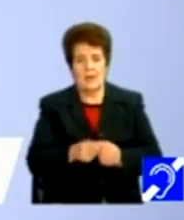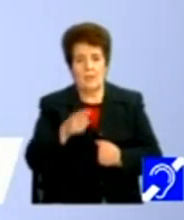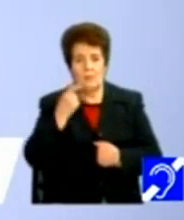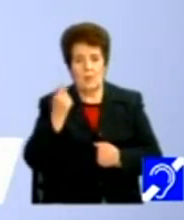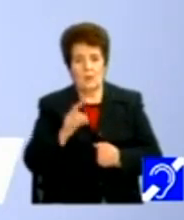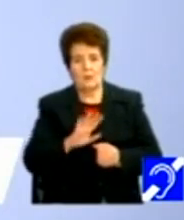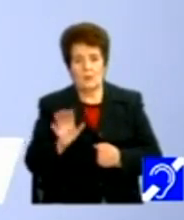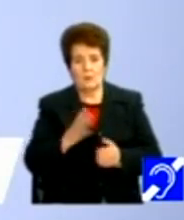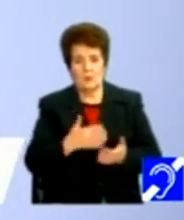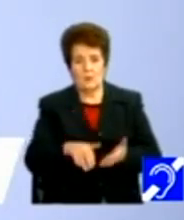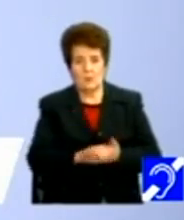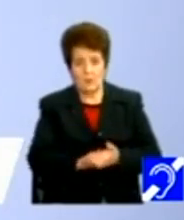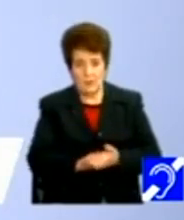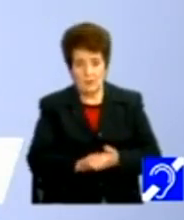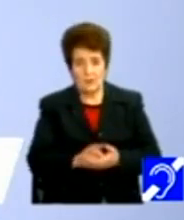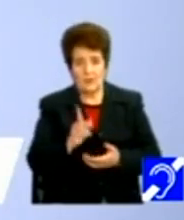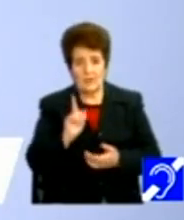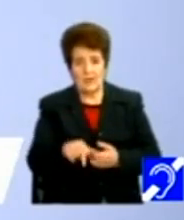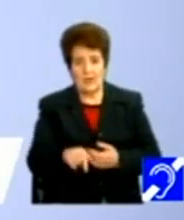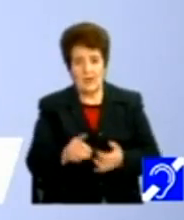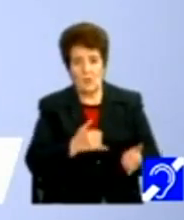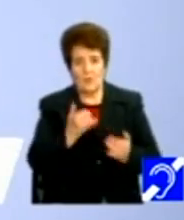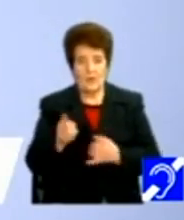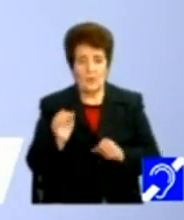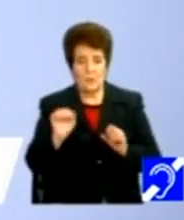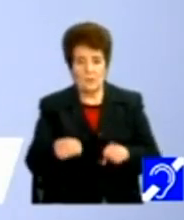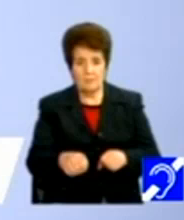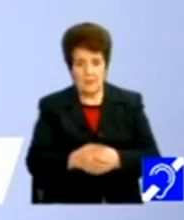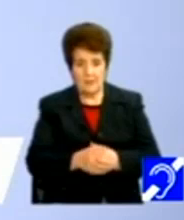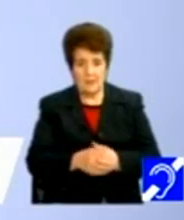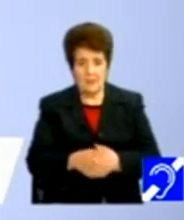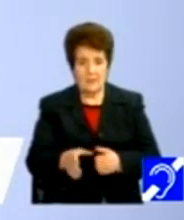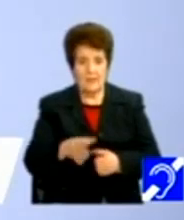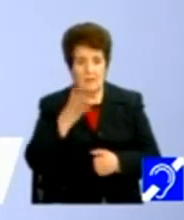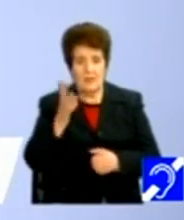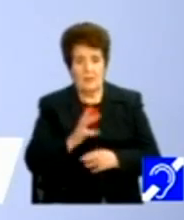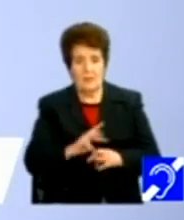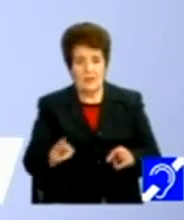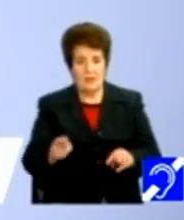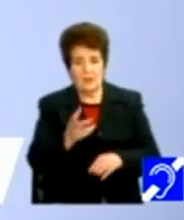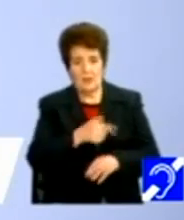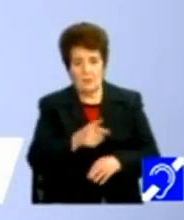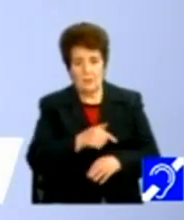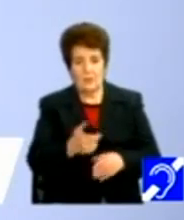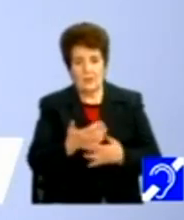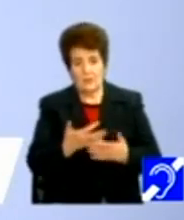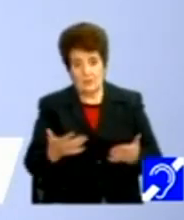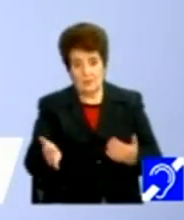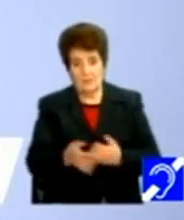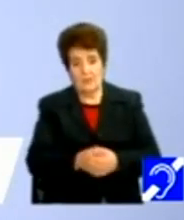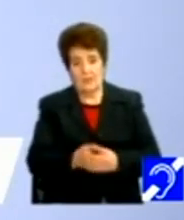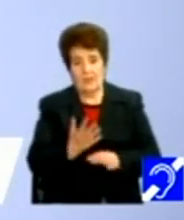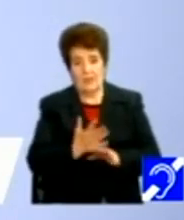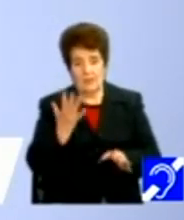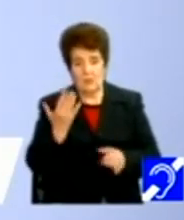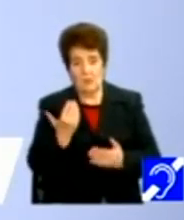sunt unioniste, dar care le oferă posibilitatea de a avea funcții miniștri, deputați și așa mai departe, care la rândul